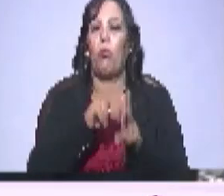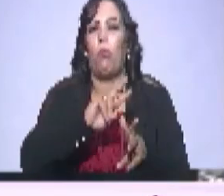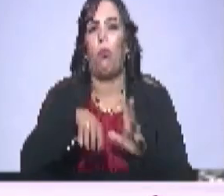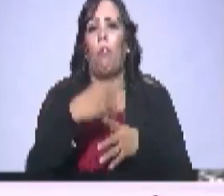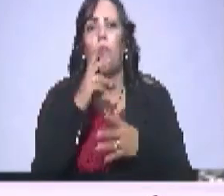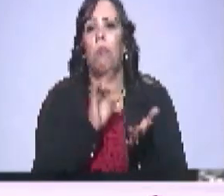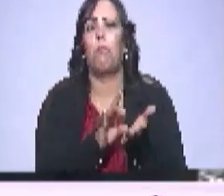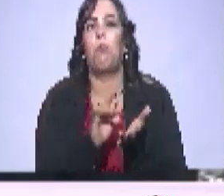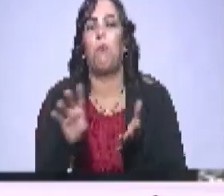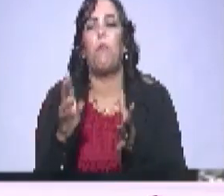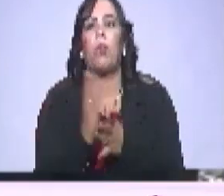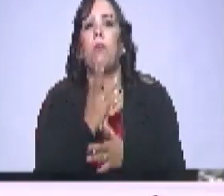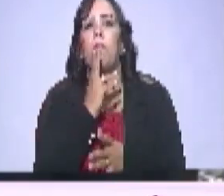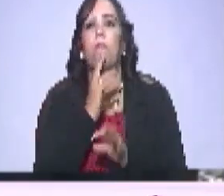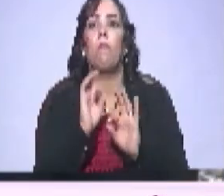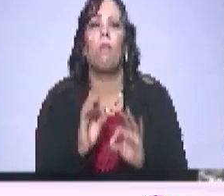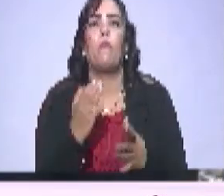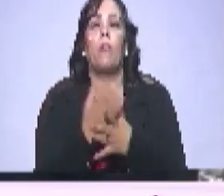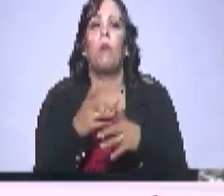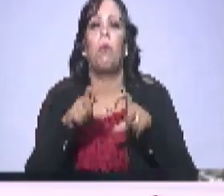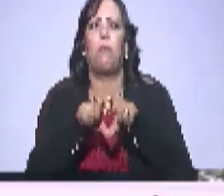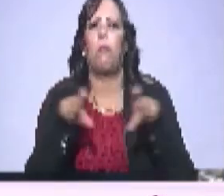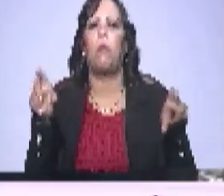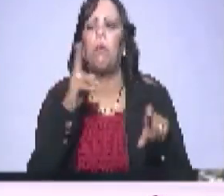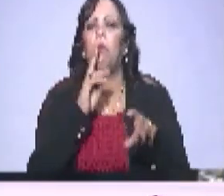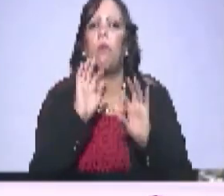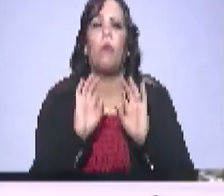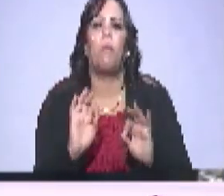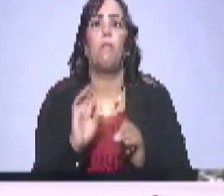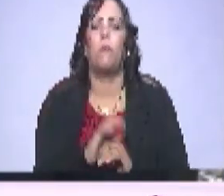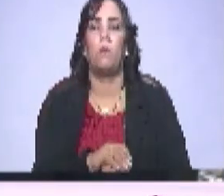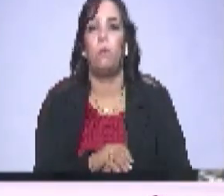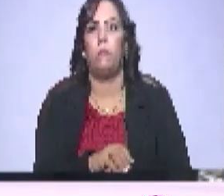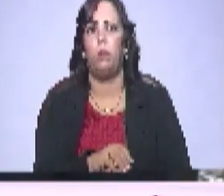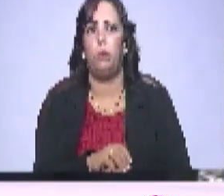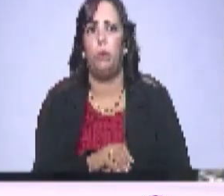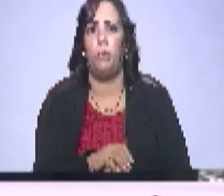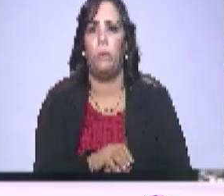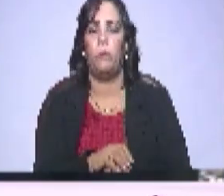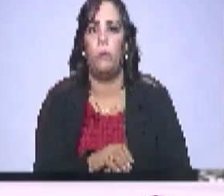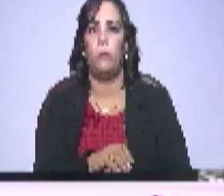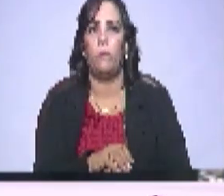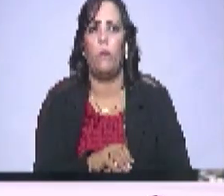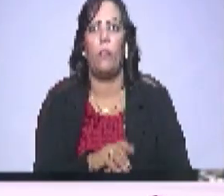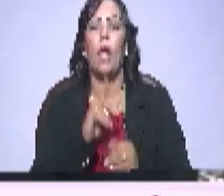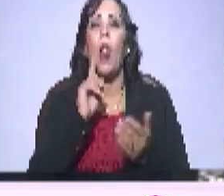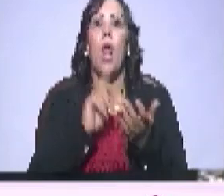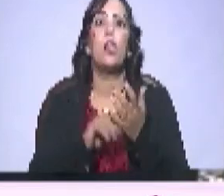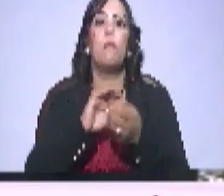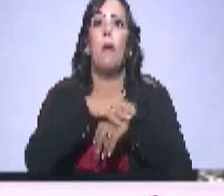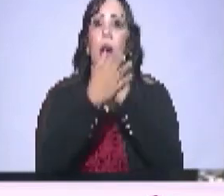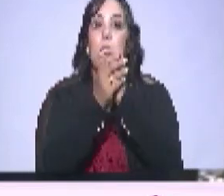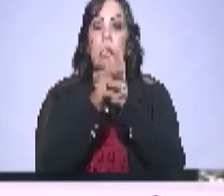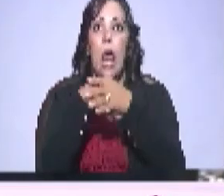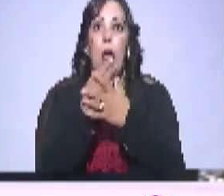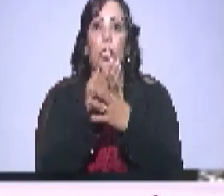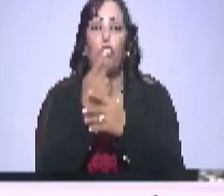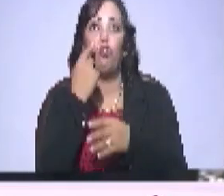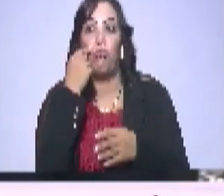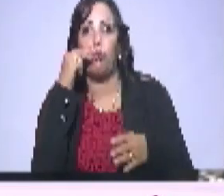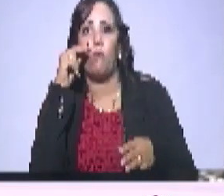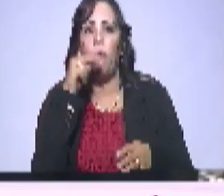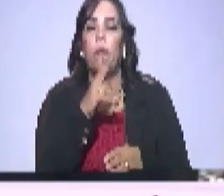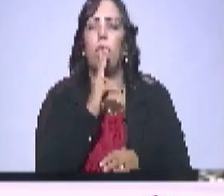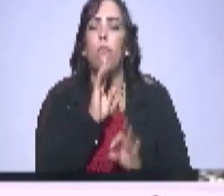لازم الحاجات دي تطلع منه عشان يطلع الجزل بتاعتنا صافيه كده فاضيه. فبس اغسلها واجيبها لحضرتكم